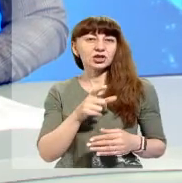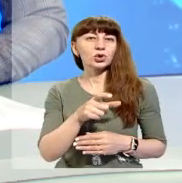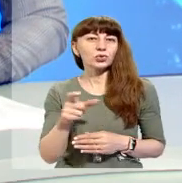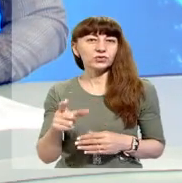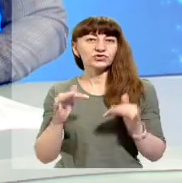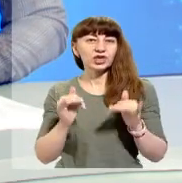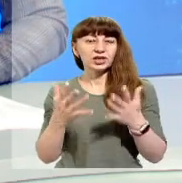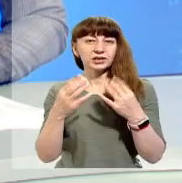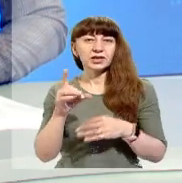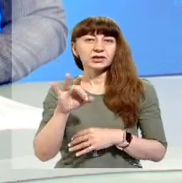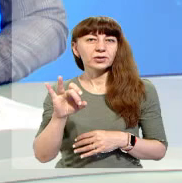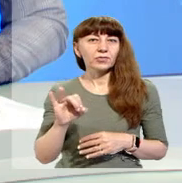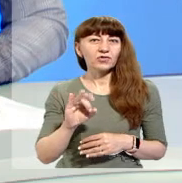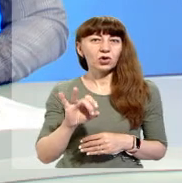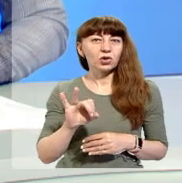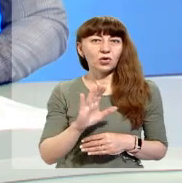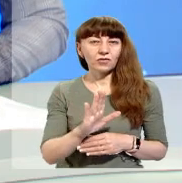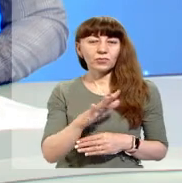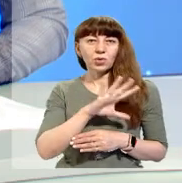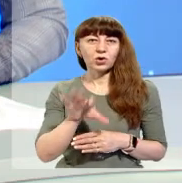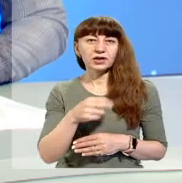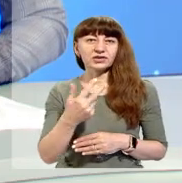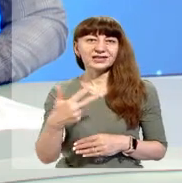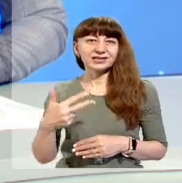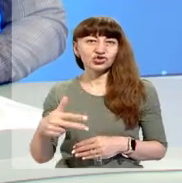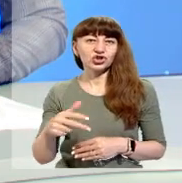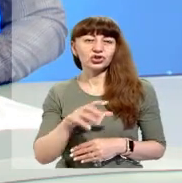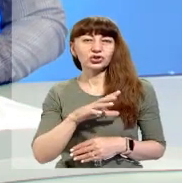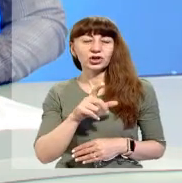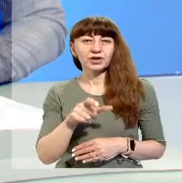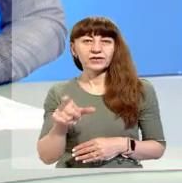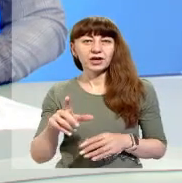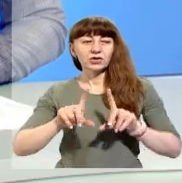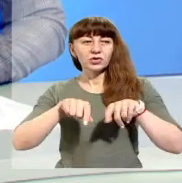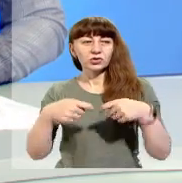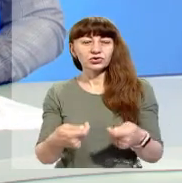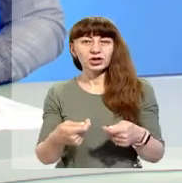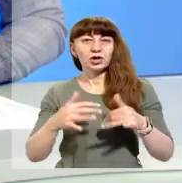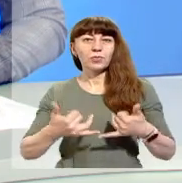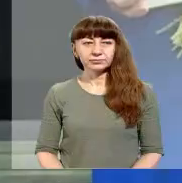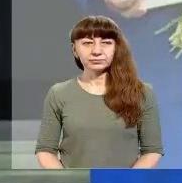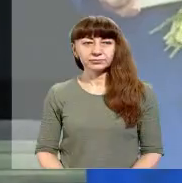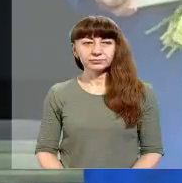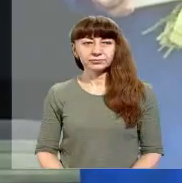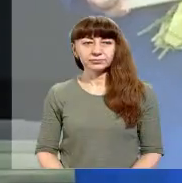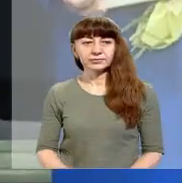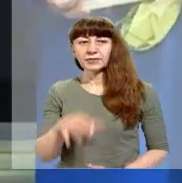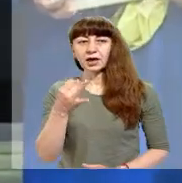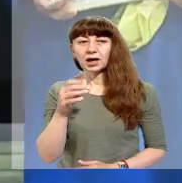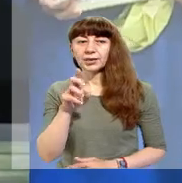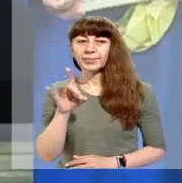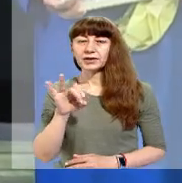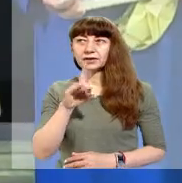мақтау грамоталар табысталды. Дәстүрге айналған шара биыл басқаша сипат алды. Бұл туралы тілші тарқатады. Айбек